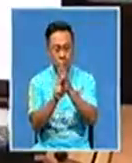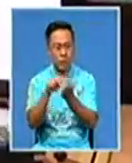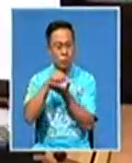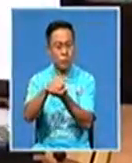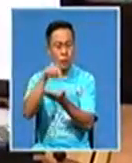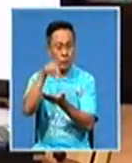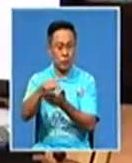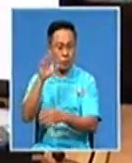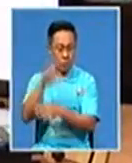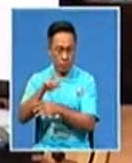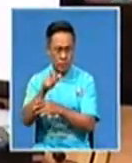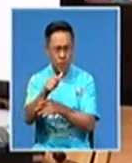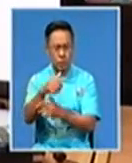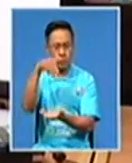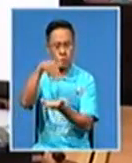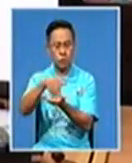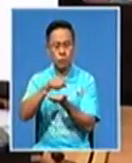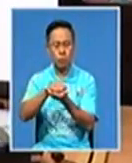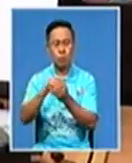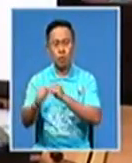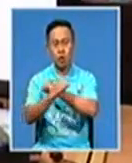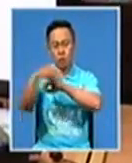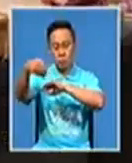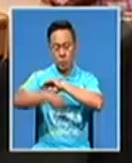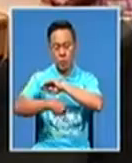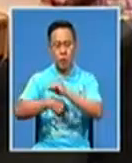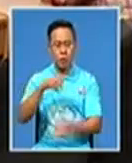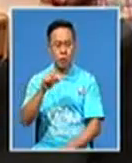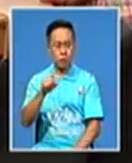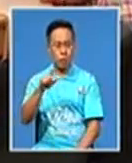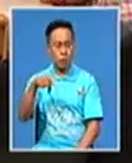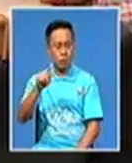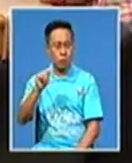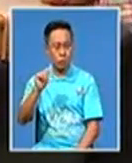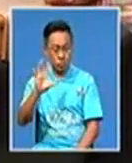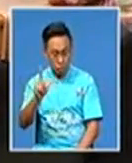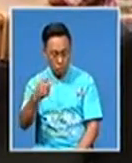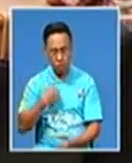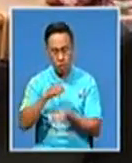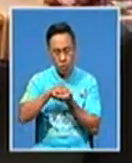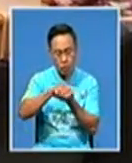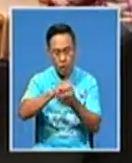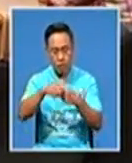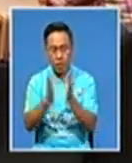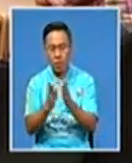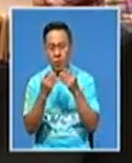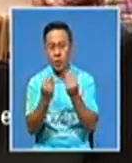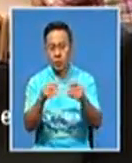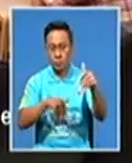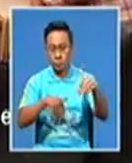กได้โดยศูนย์อำนวยการต่อต้านการทุจริตแห่งชาติสตช.จะติดตามอำนวยความสะดวกเพื่อให้เกิดความเป็นธรรมกับทุกฝ่าย